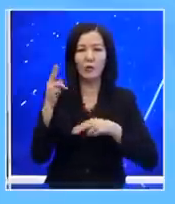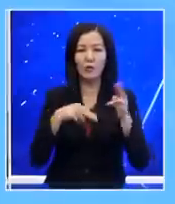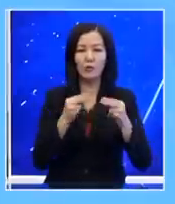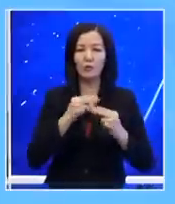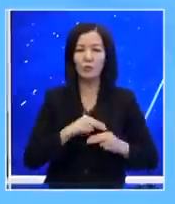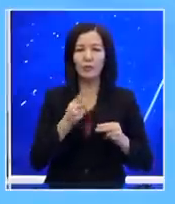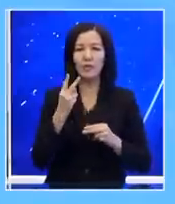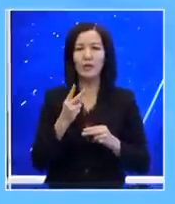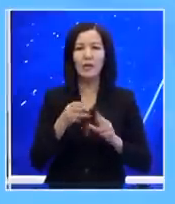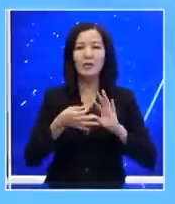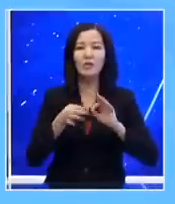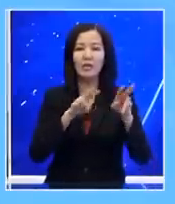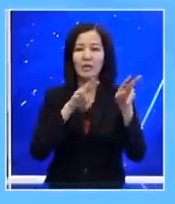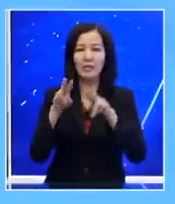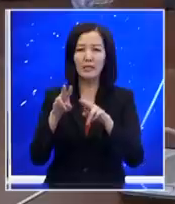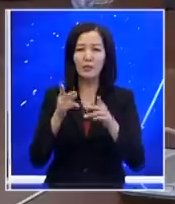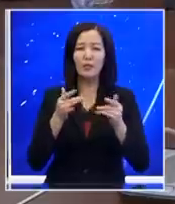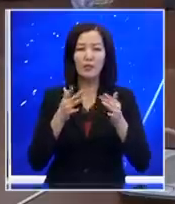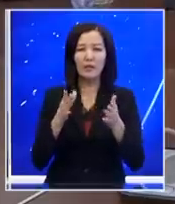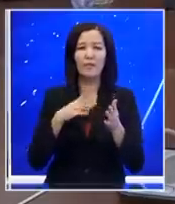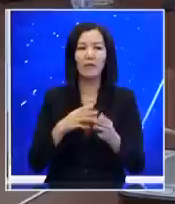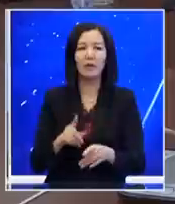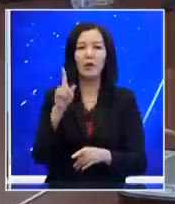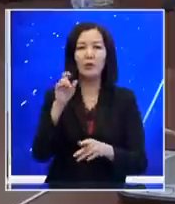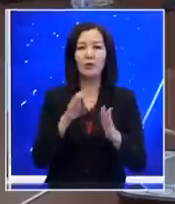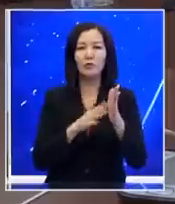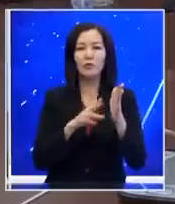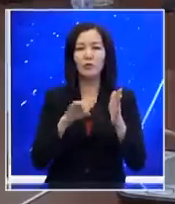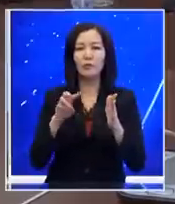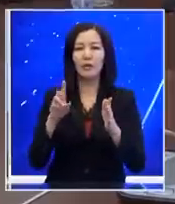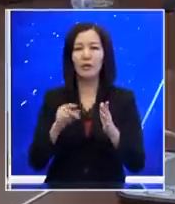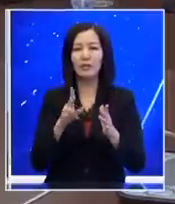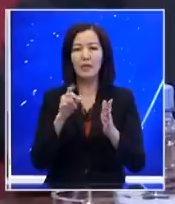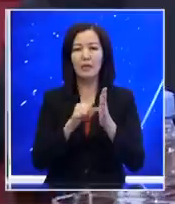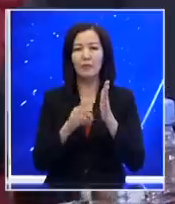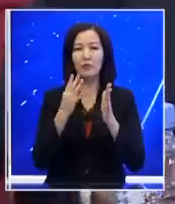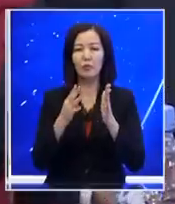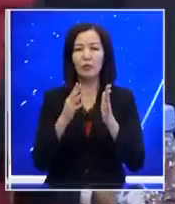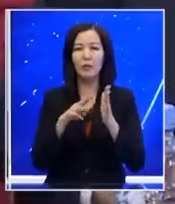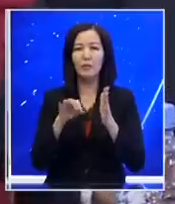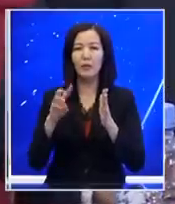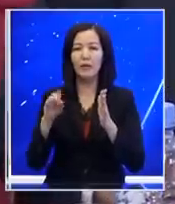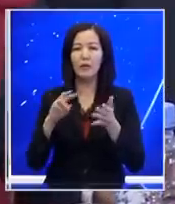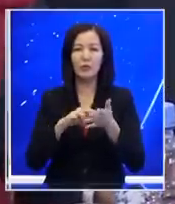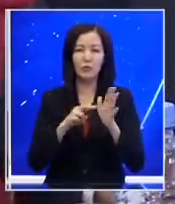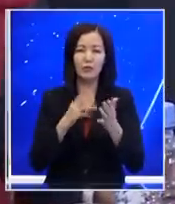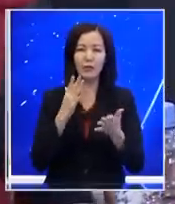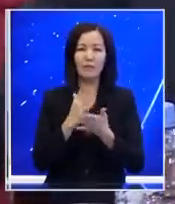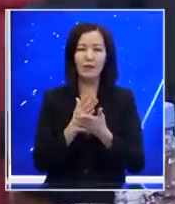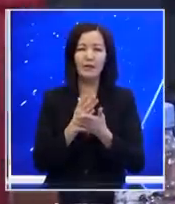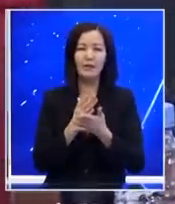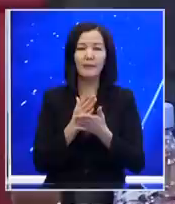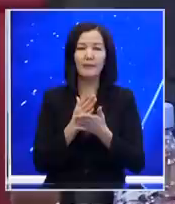жұмыстарын екі шоқып бір қарап отыруды талап етті. 109 миллиард 64 миллиард құрылыстың өзінде бар плановый, еще